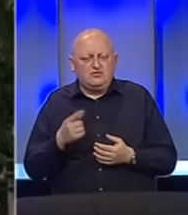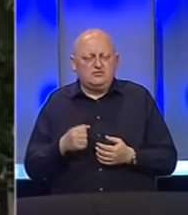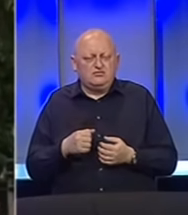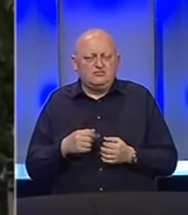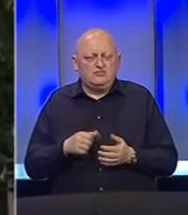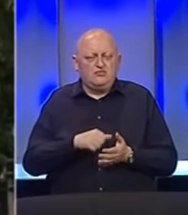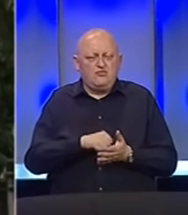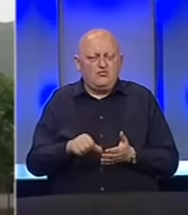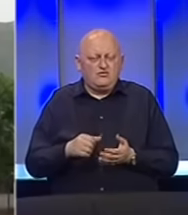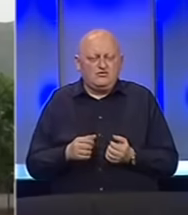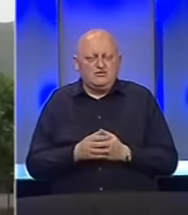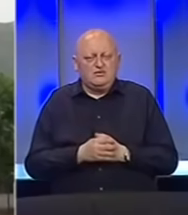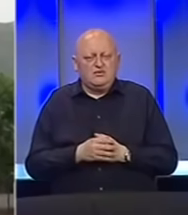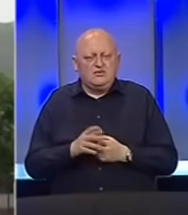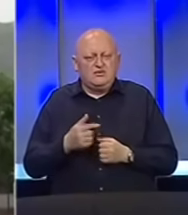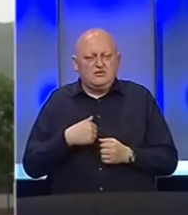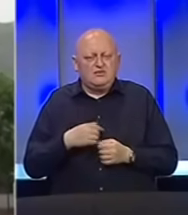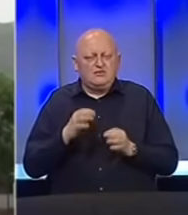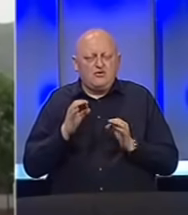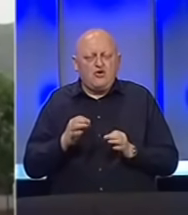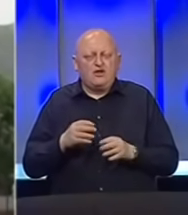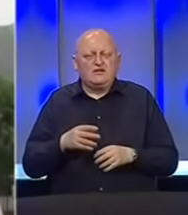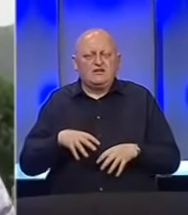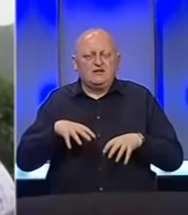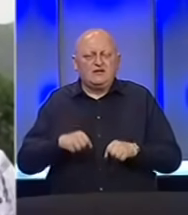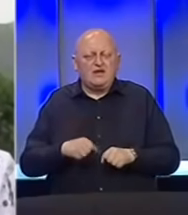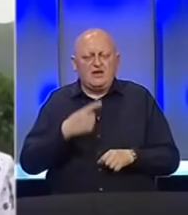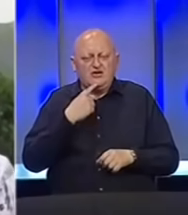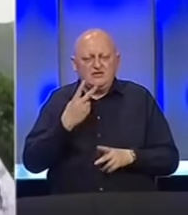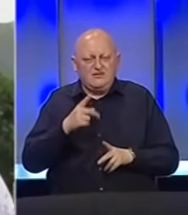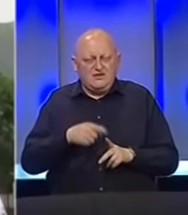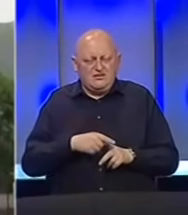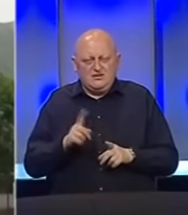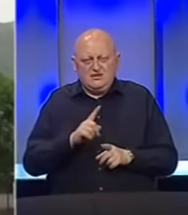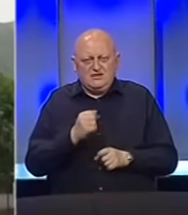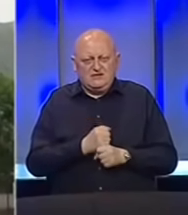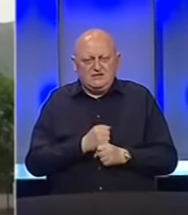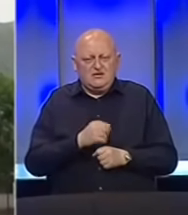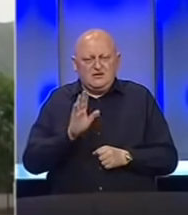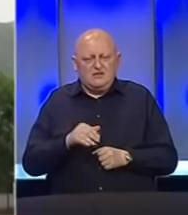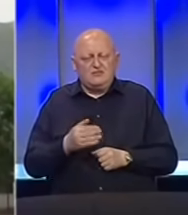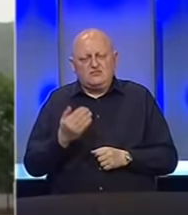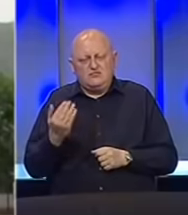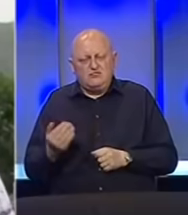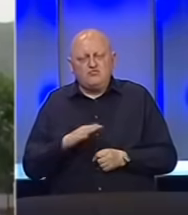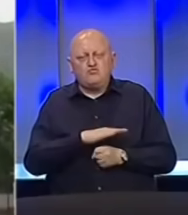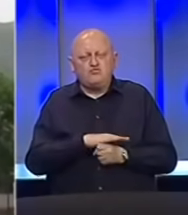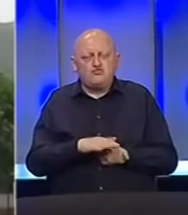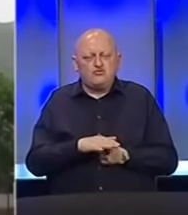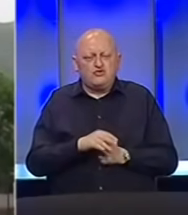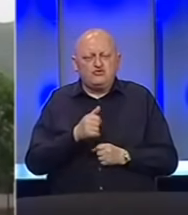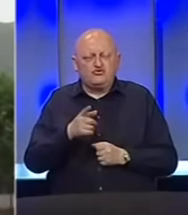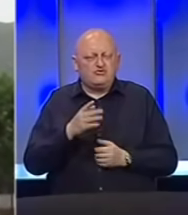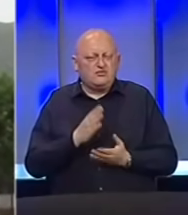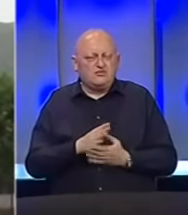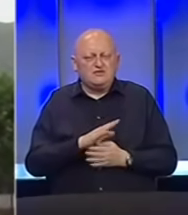bit će uplaćena nadoknada. Gazda je vrlo korektan bio ova dva mjeseca, koliko nismo radili, imali smo primanja puna i što se toga